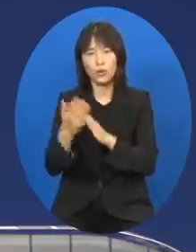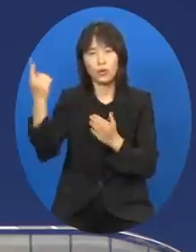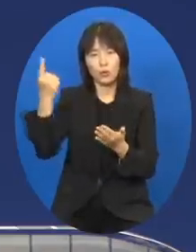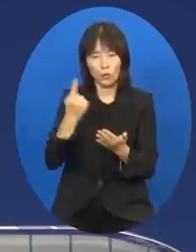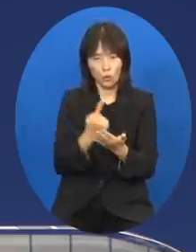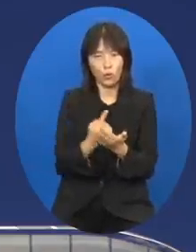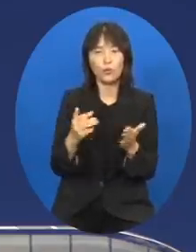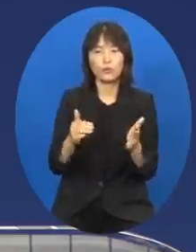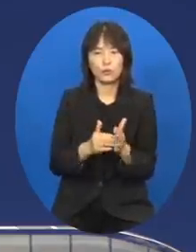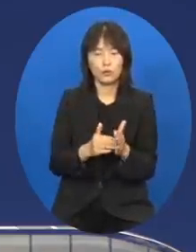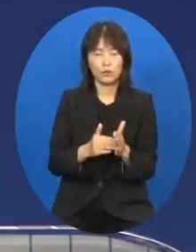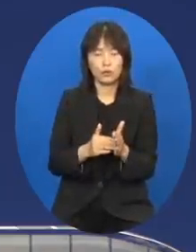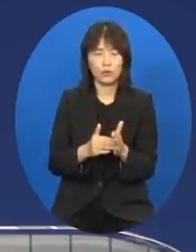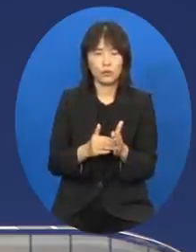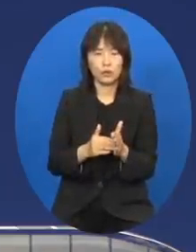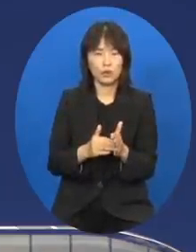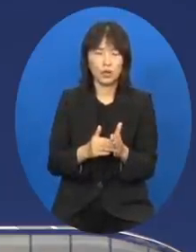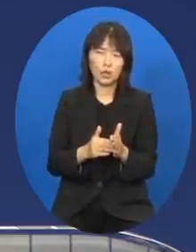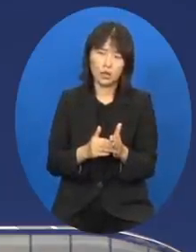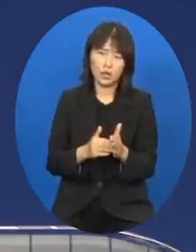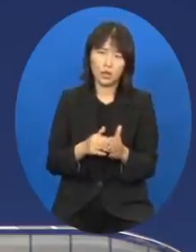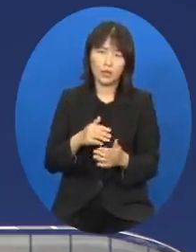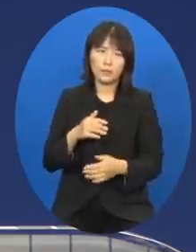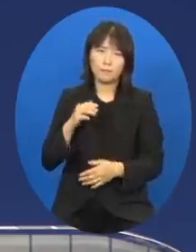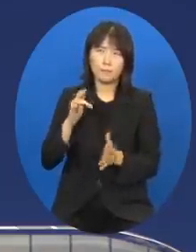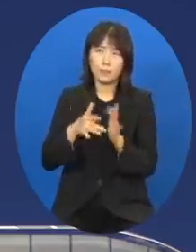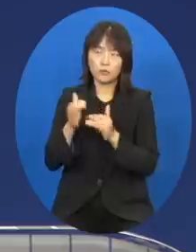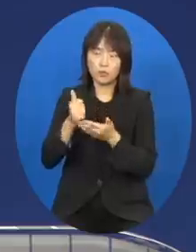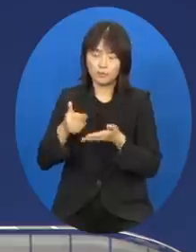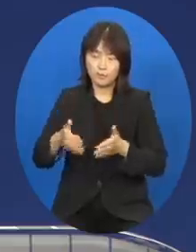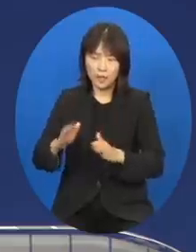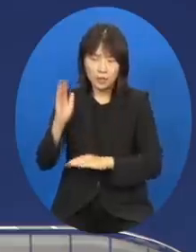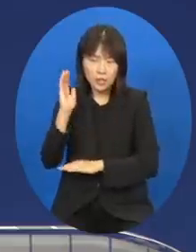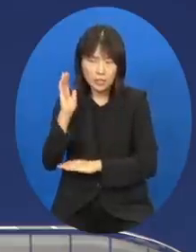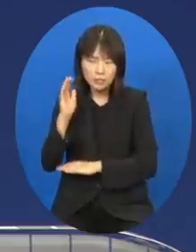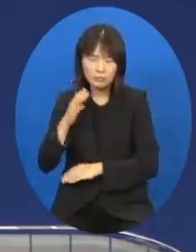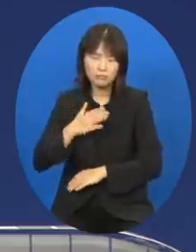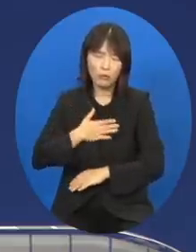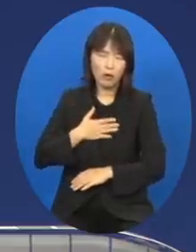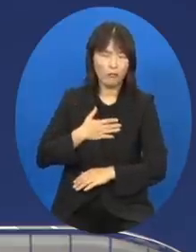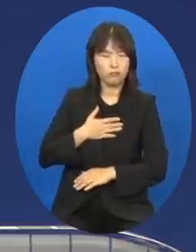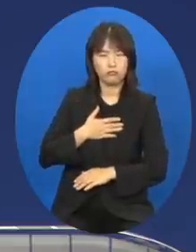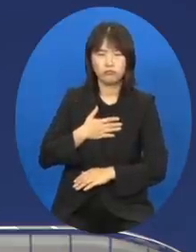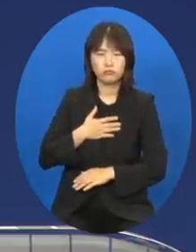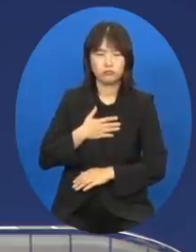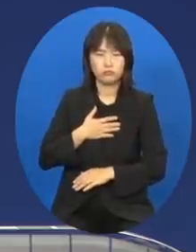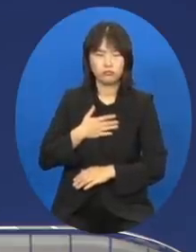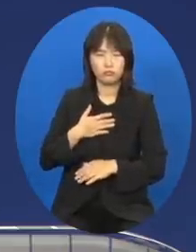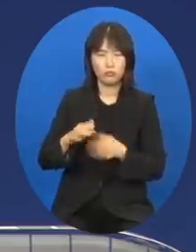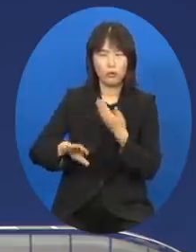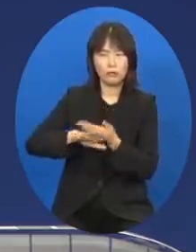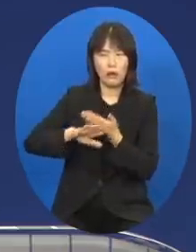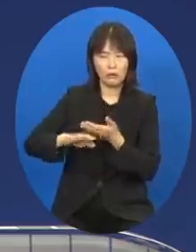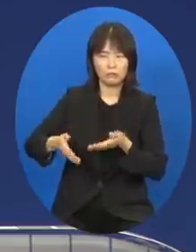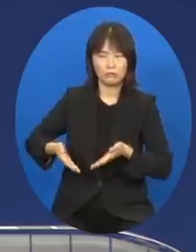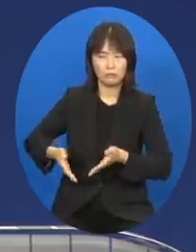내가 아유 예수님의 탄생 이야기를 들어보니까 나하고는 차원이 다른 출생이시네 이럴까